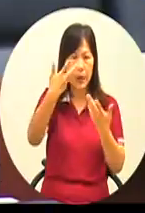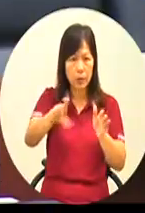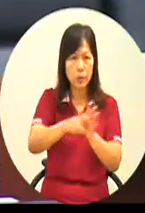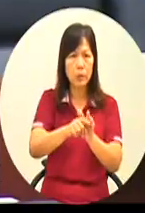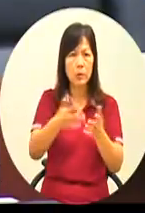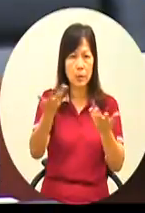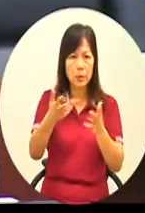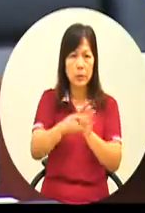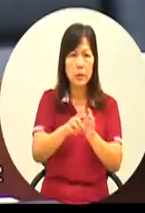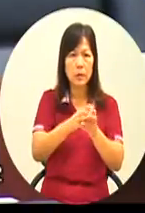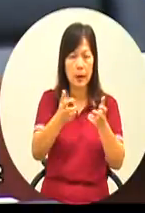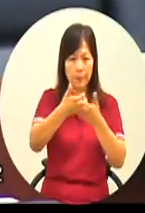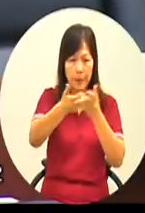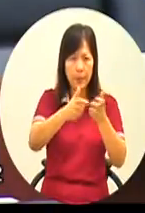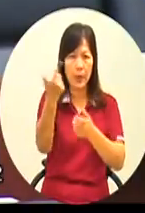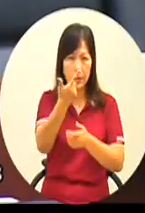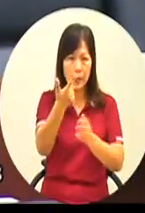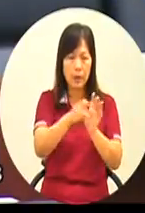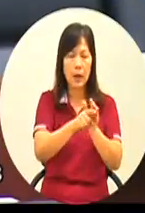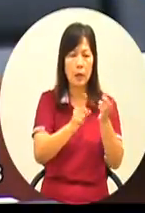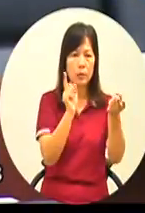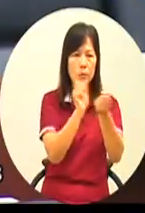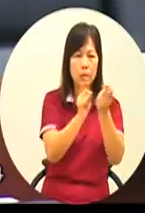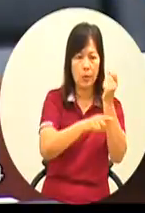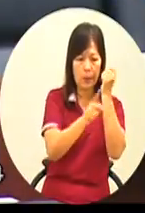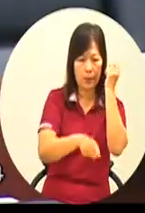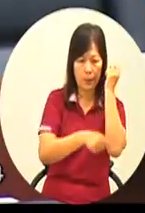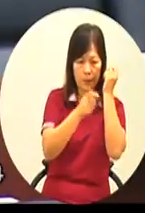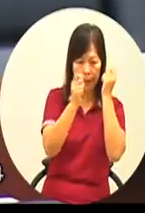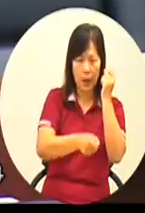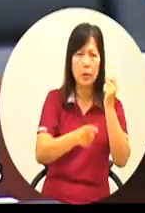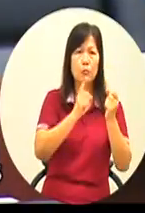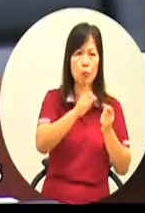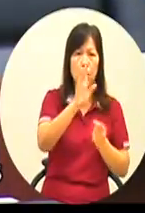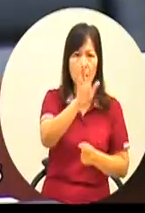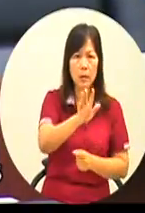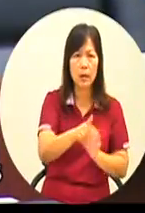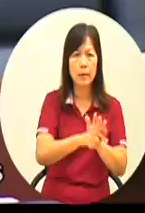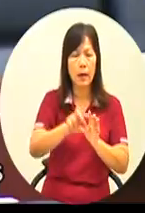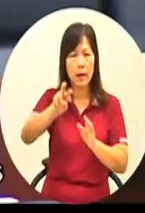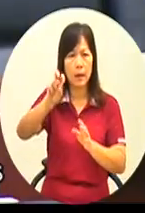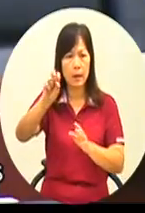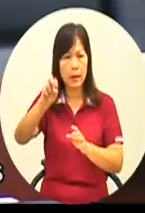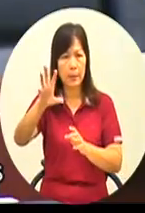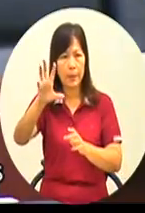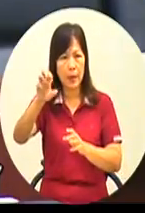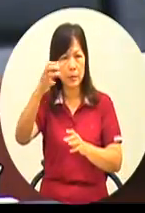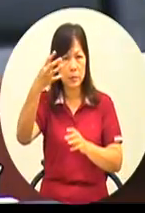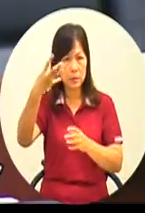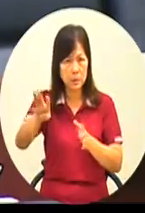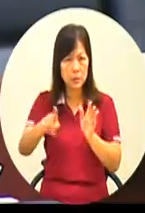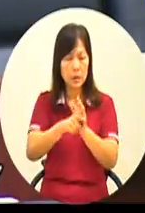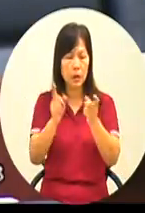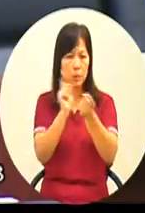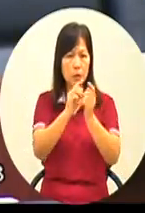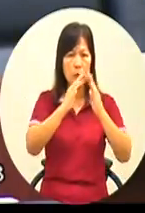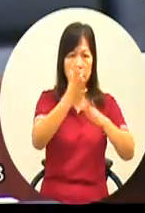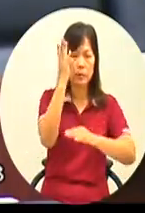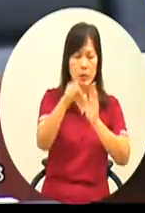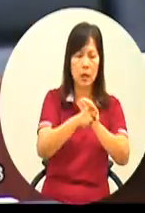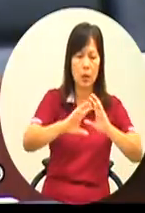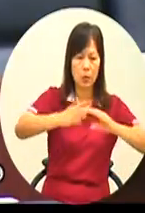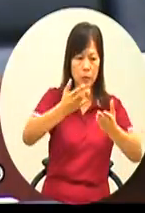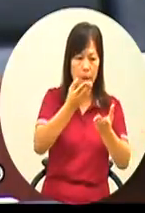6案，向法院提告。然后呢，还有284件是对市府做的国赔案